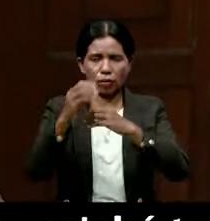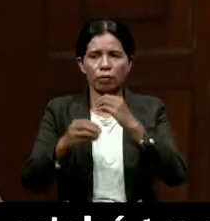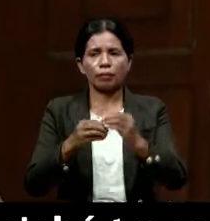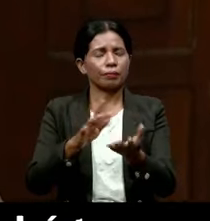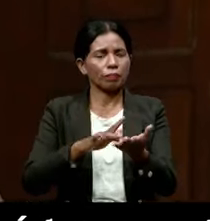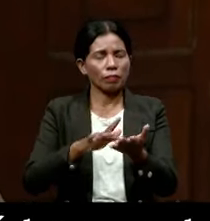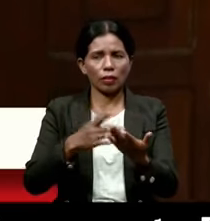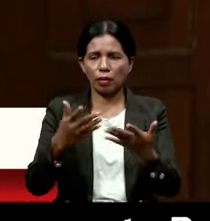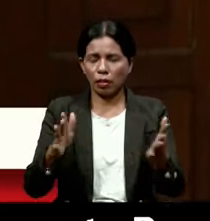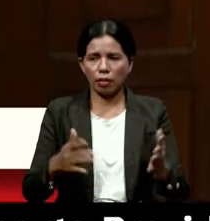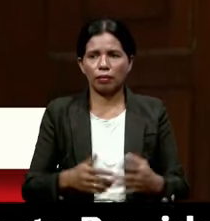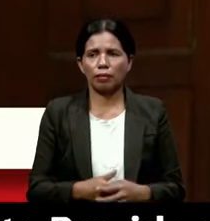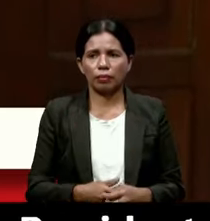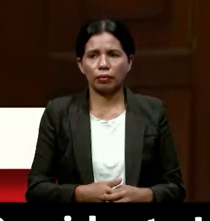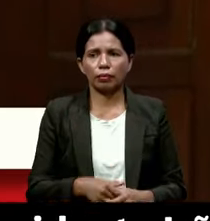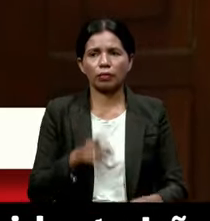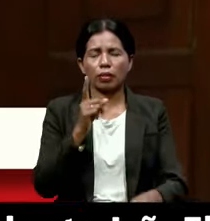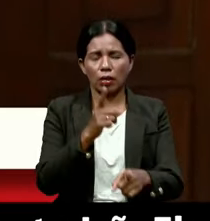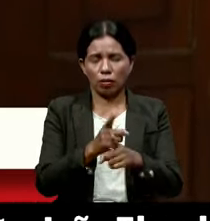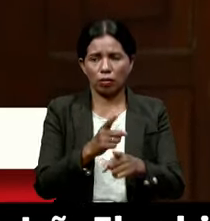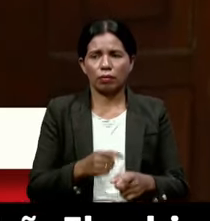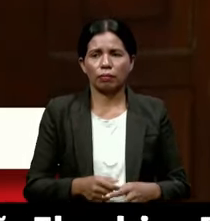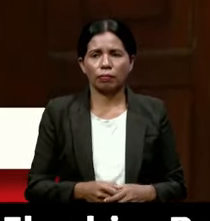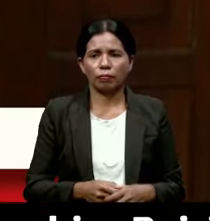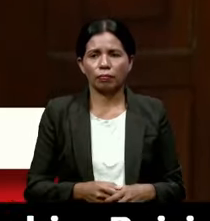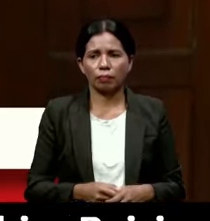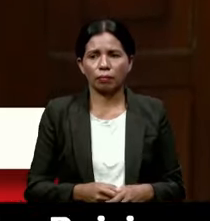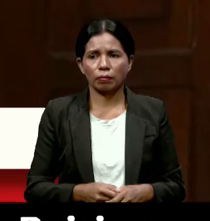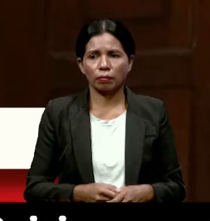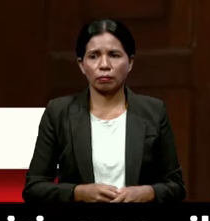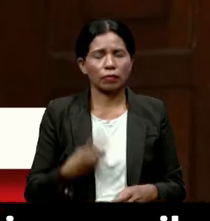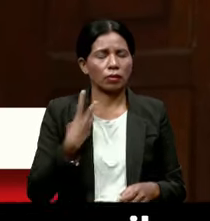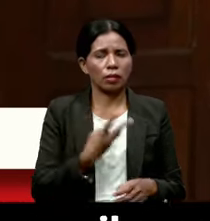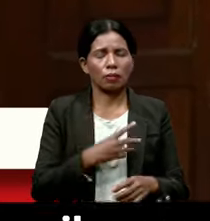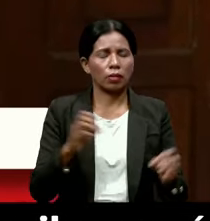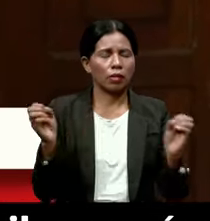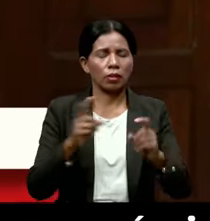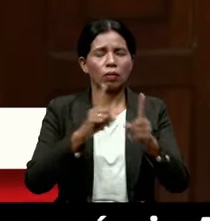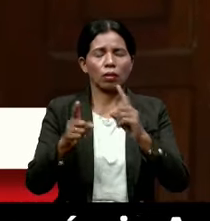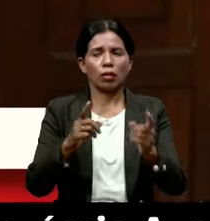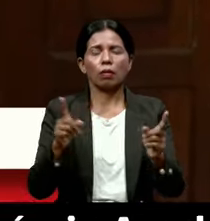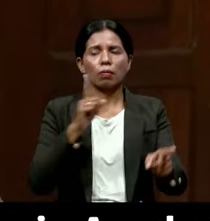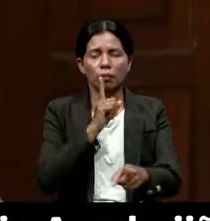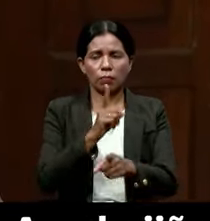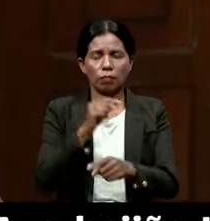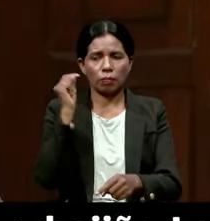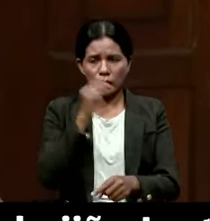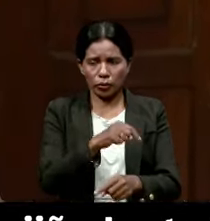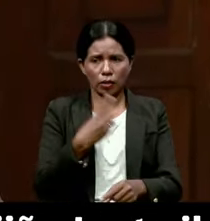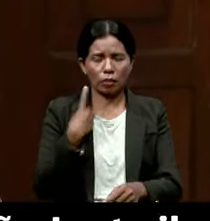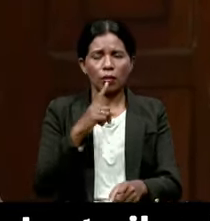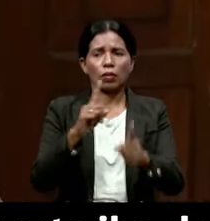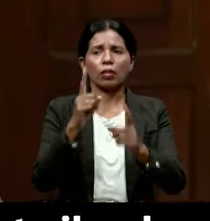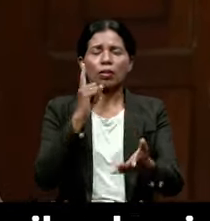moruglaya ne los duni e ami la os kulia bosok mai ve ami akra kulia saira